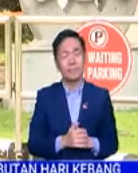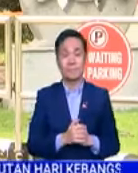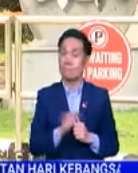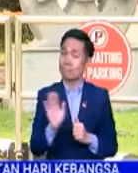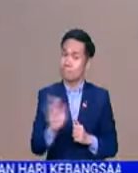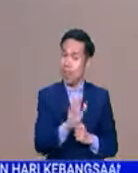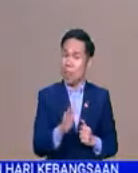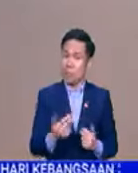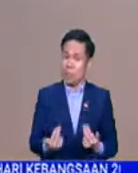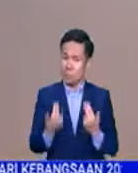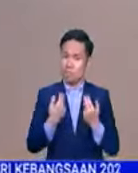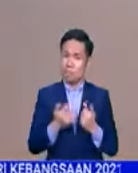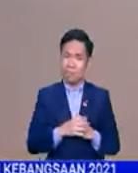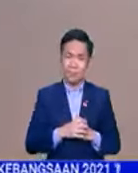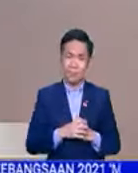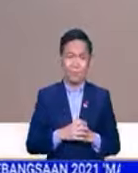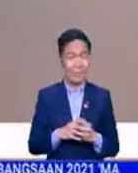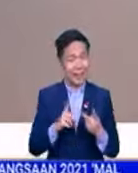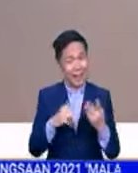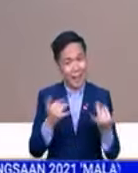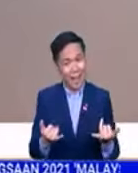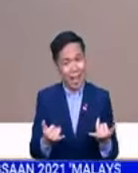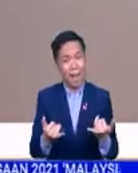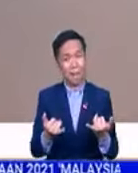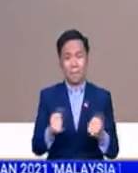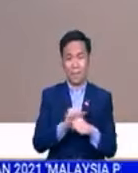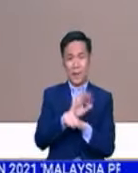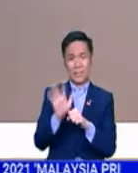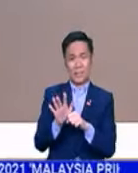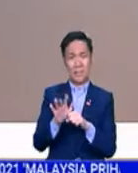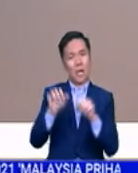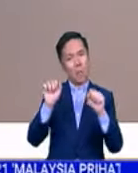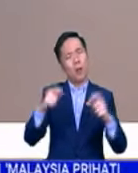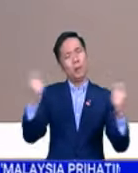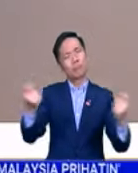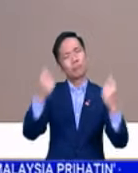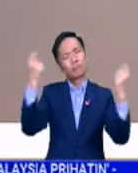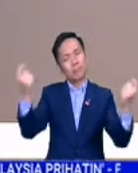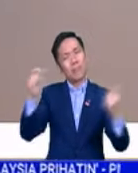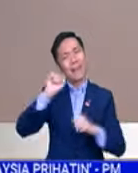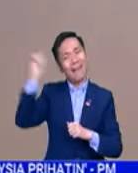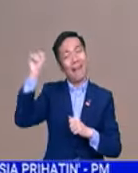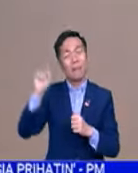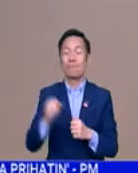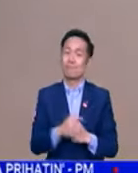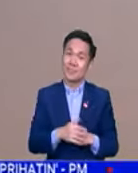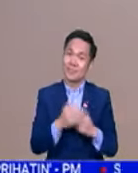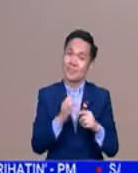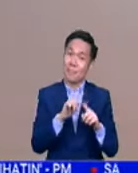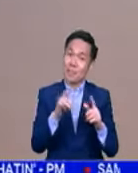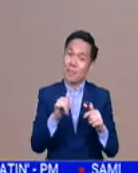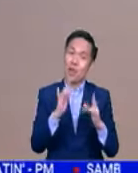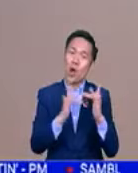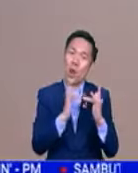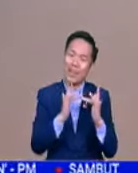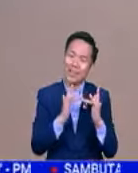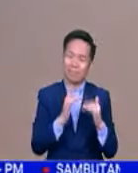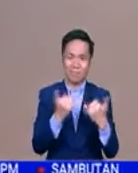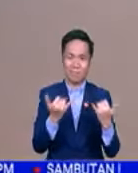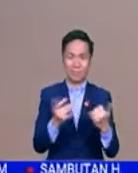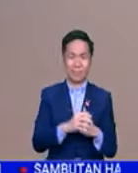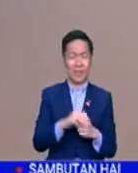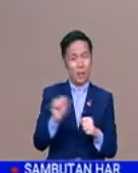kehidupan kita. Kini dengan pandemik kok kita masih juga boleh sambut mereka, tapi yalah online je. COVID-19